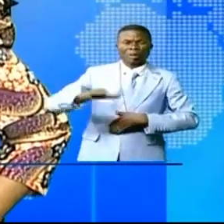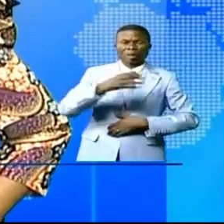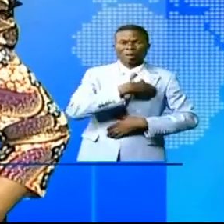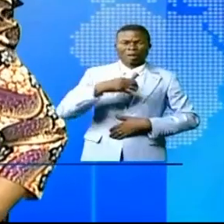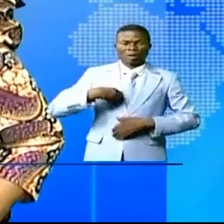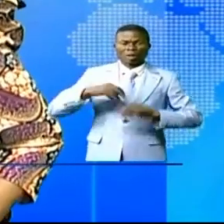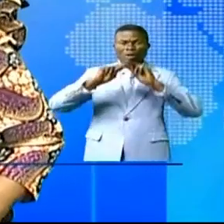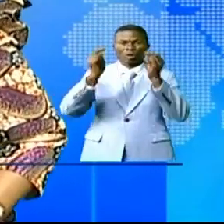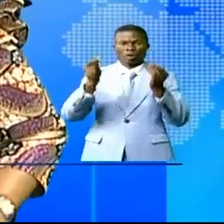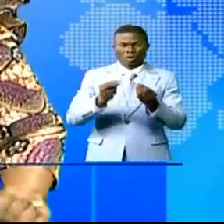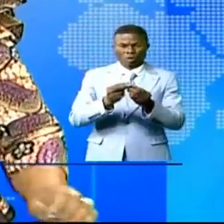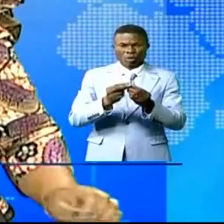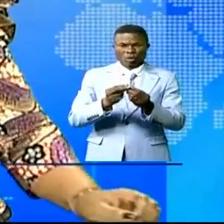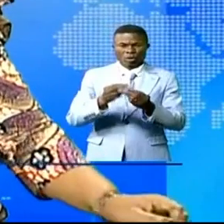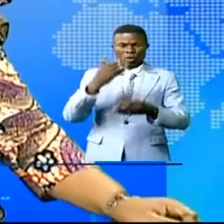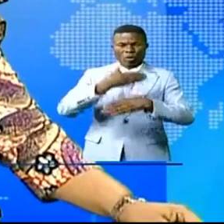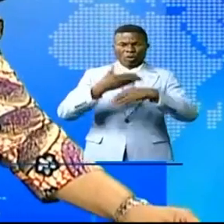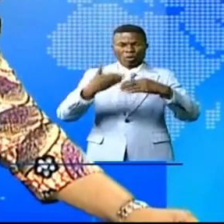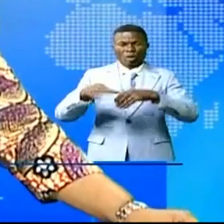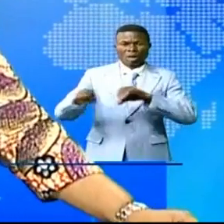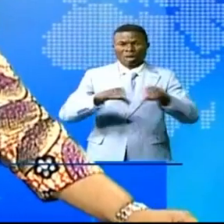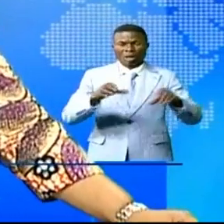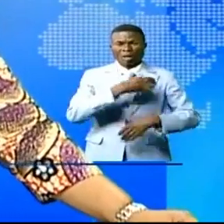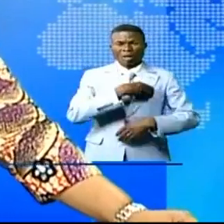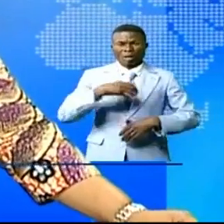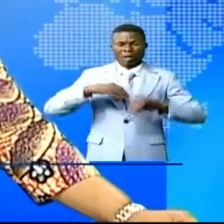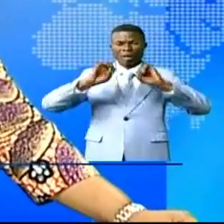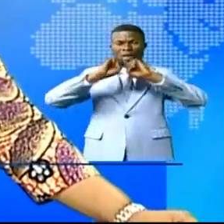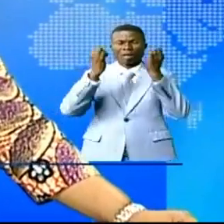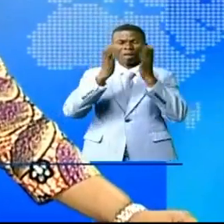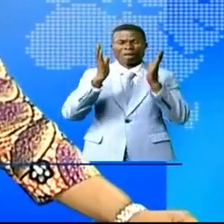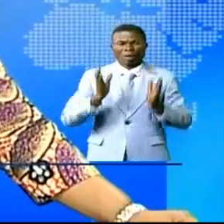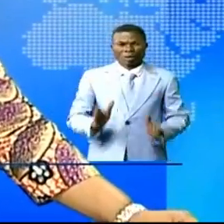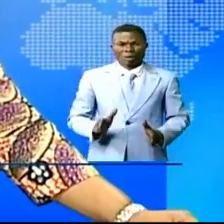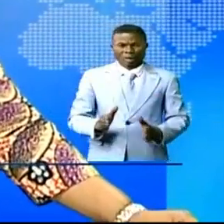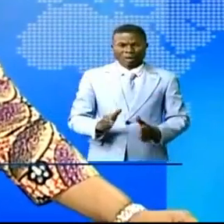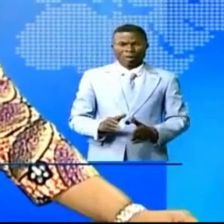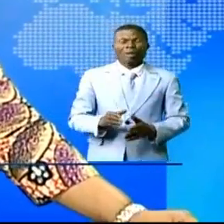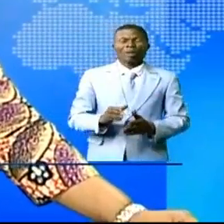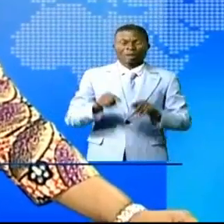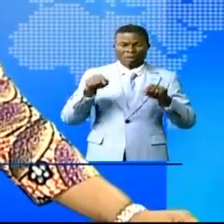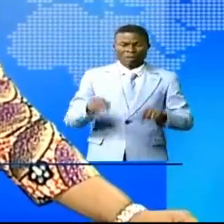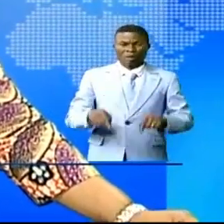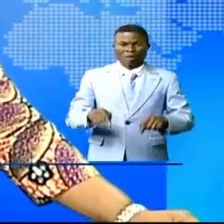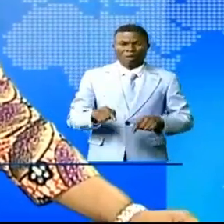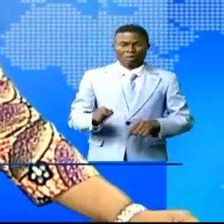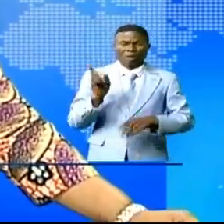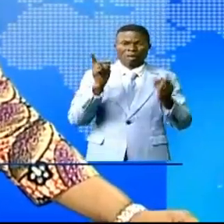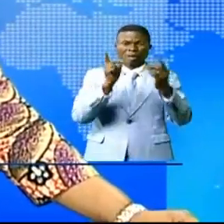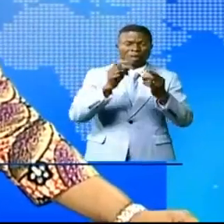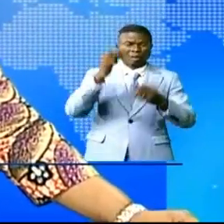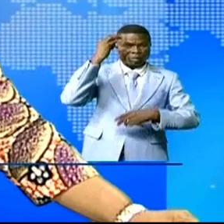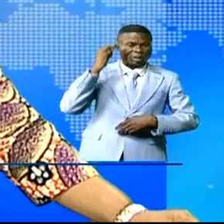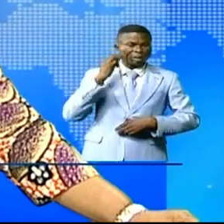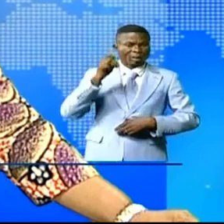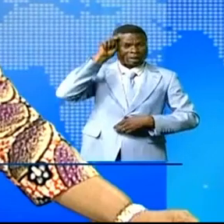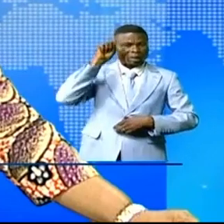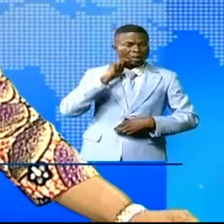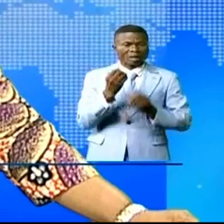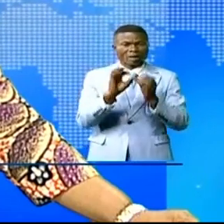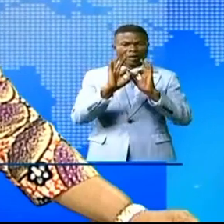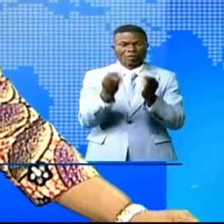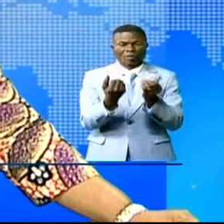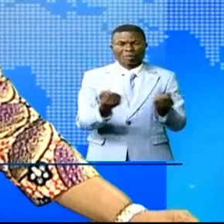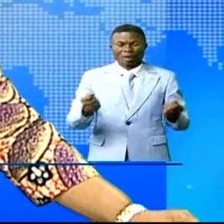cadre de réflexion et d'action des femmes entrepreneures raphaël était aujourd'hui chez la ministre du genre famille enfonce zendaya